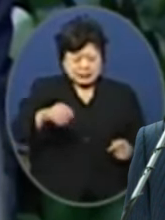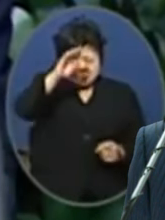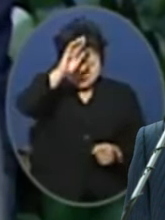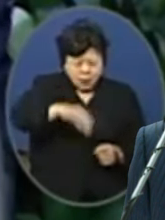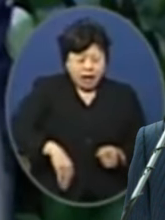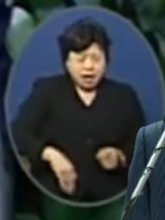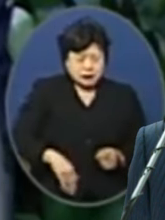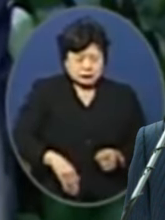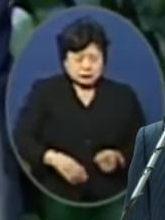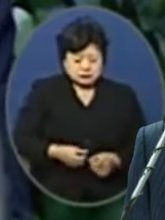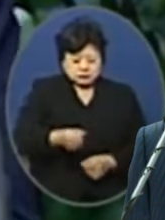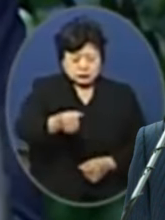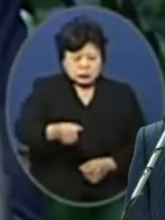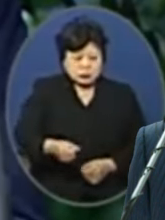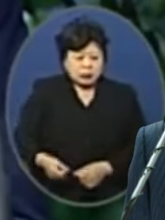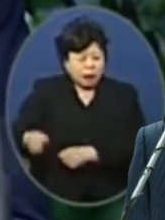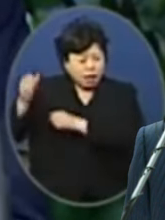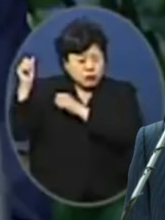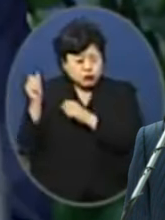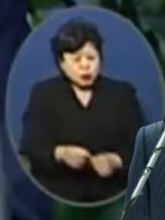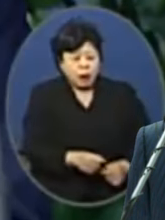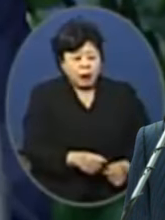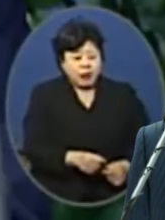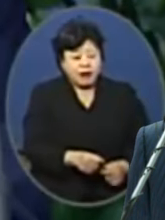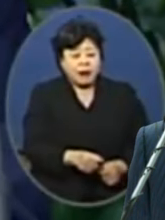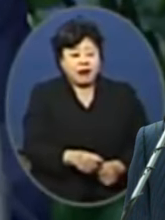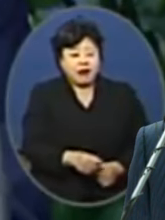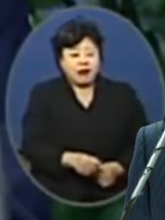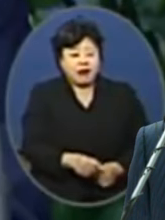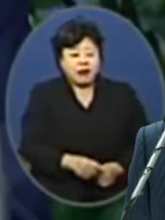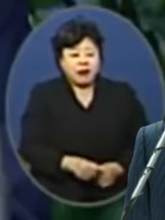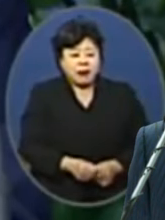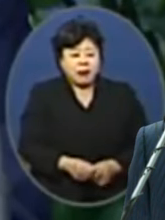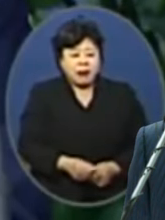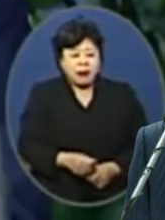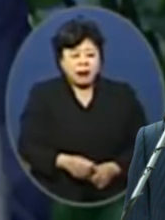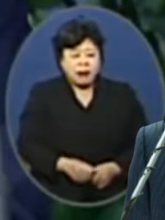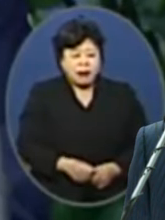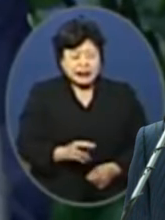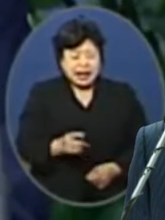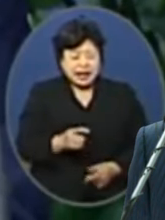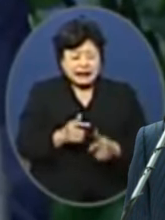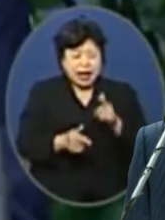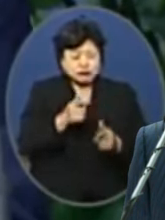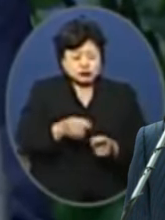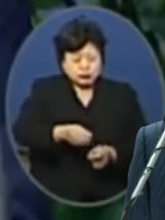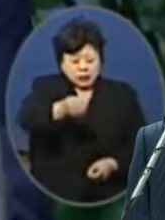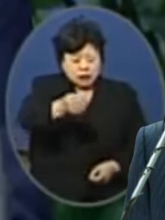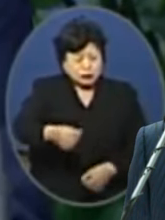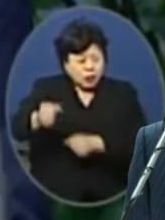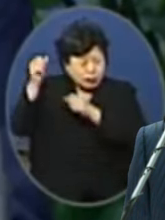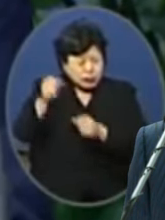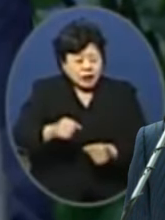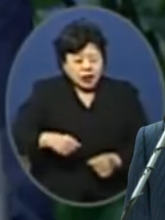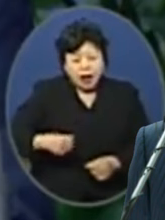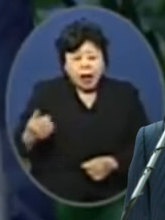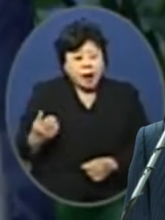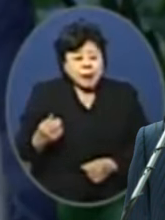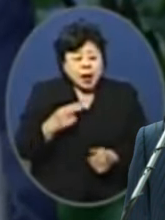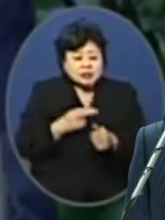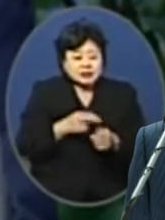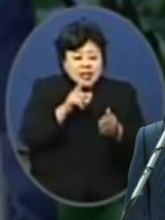해서 때리는데 아 나무 막기를 때리니 얼마나 아니까 그러니 그 선생